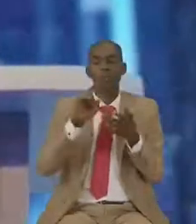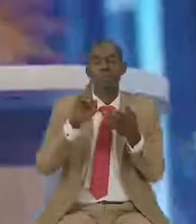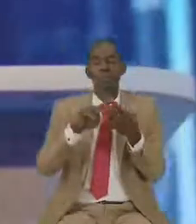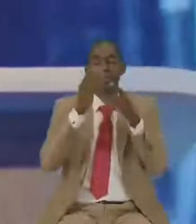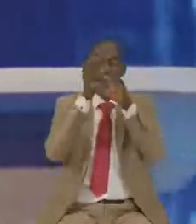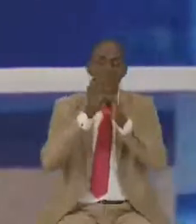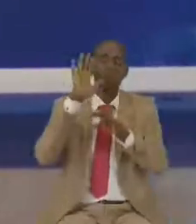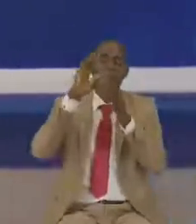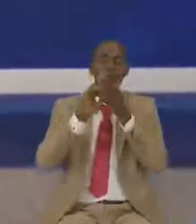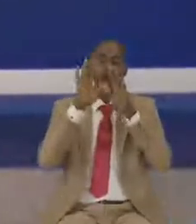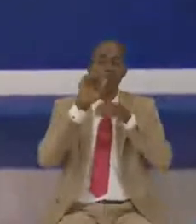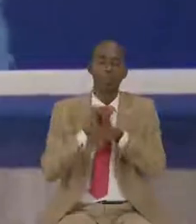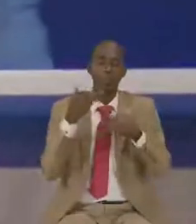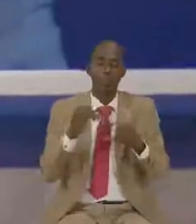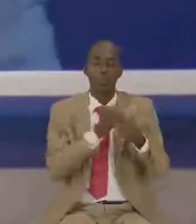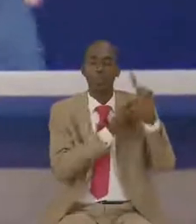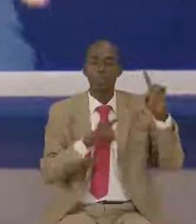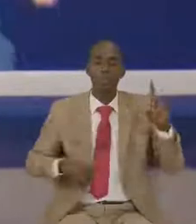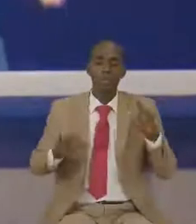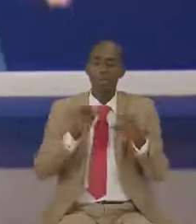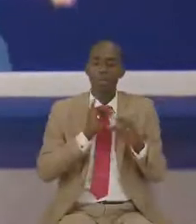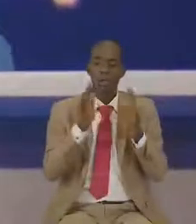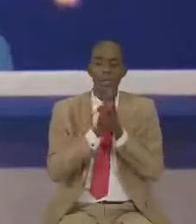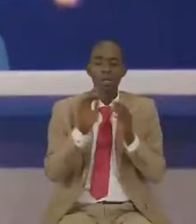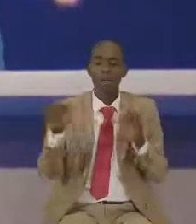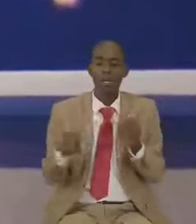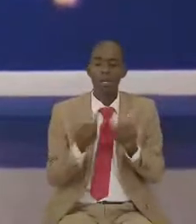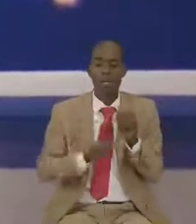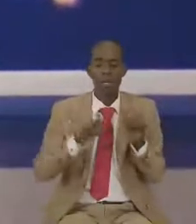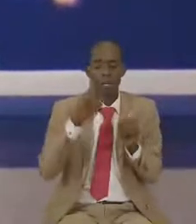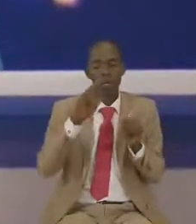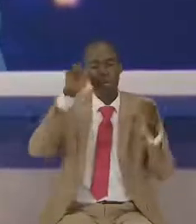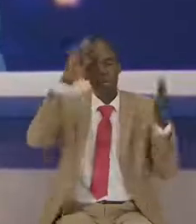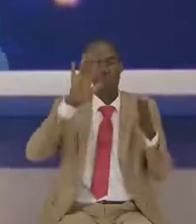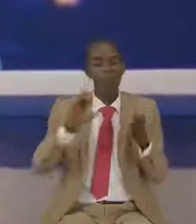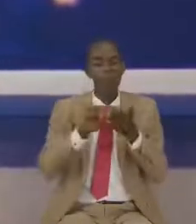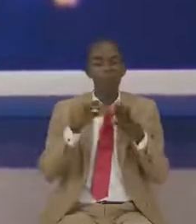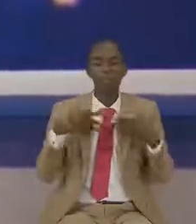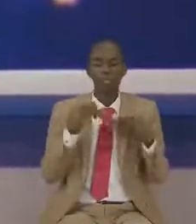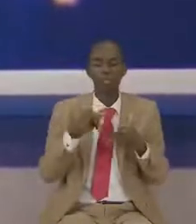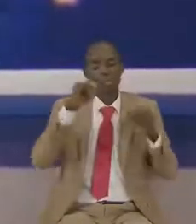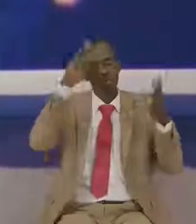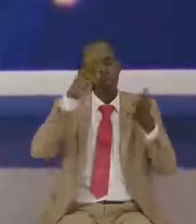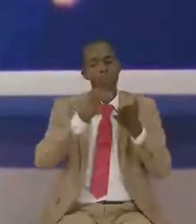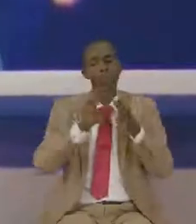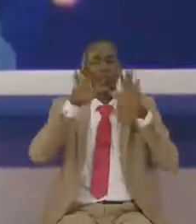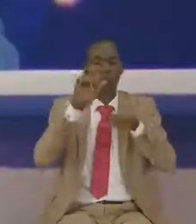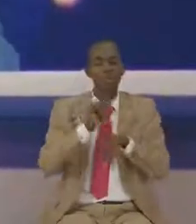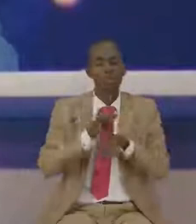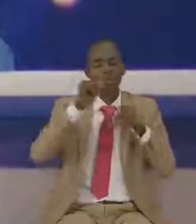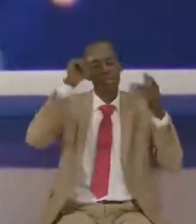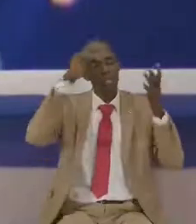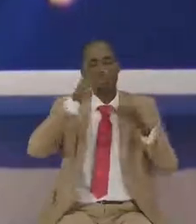de ceux qui espèrent recevoir le miracle. Je prie maintenant, Seigneur, que tout le monde qui espère